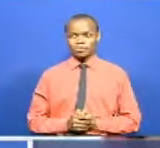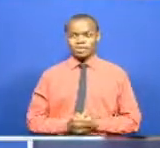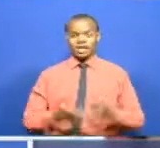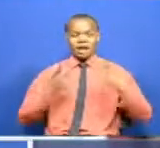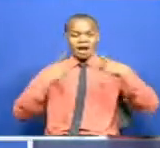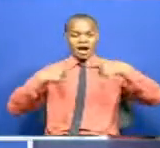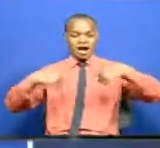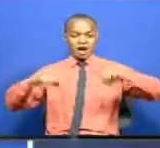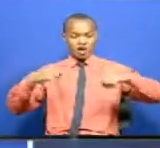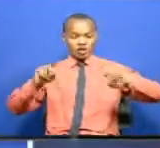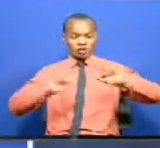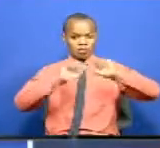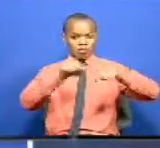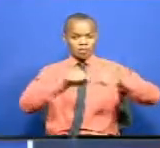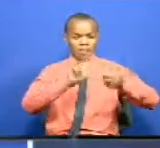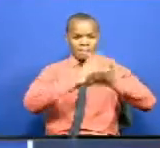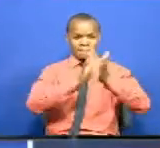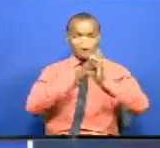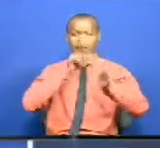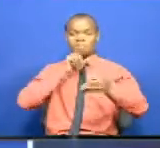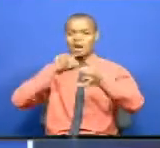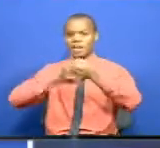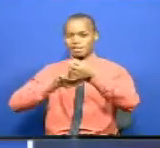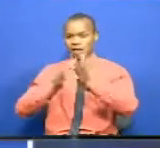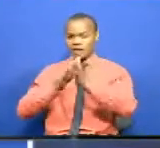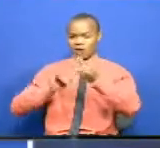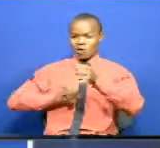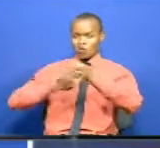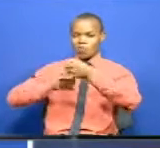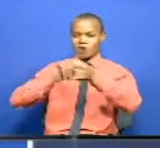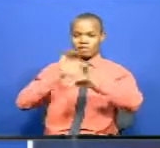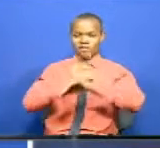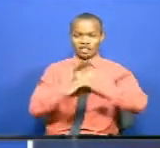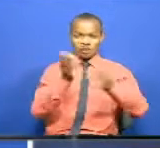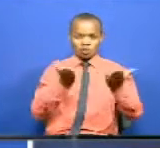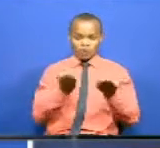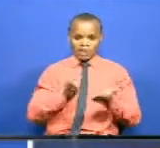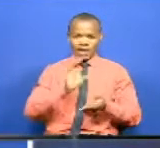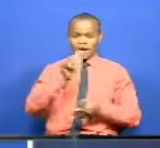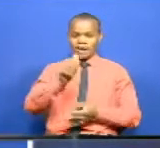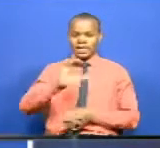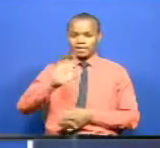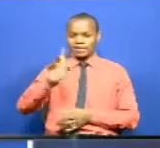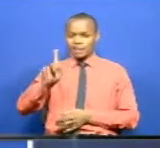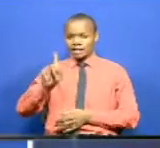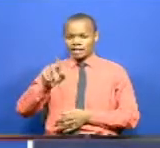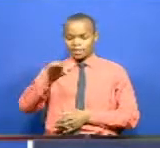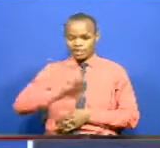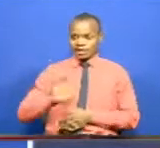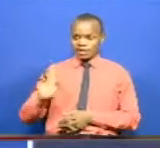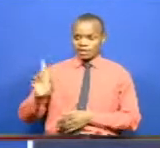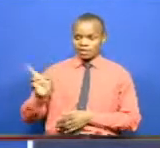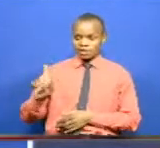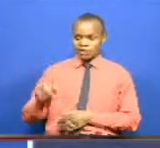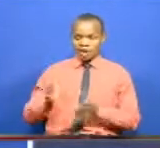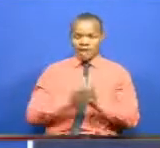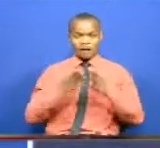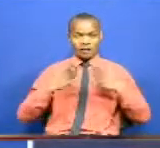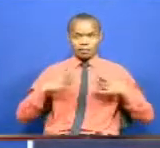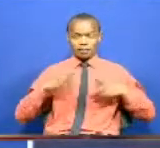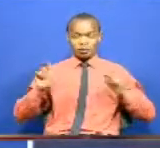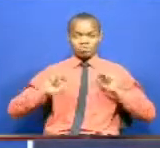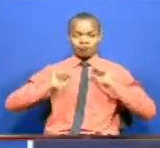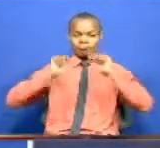Walitangazwa kuwa bwana na bibi katika kanisa la Kianglikana la Zimmerman jijini Nairobi. Na huku watu wanaohudhuria hafla